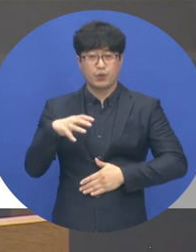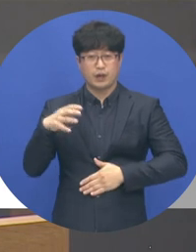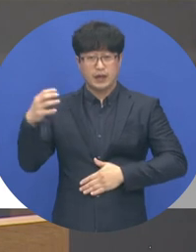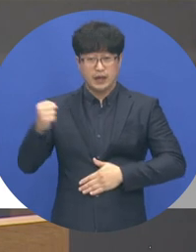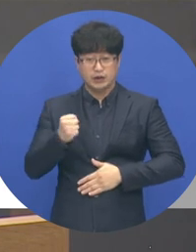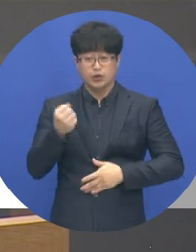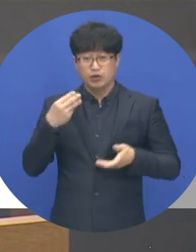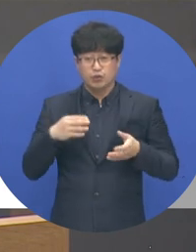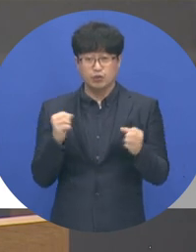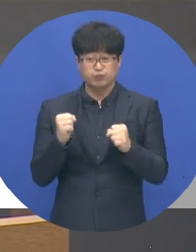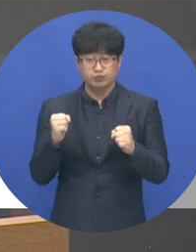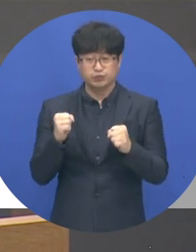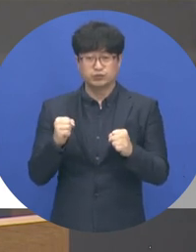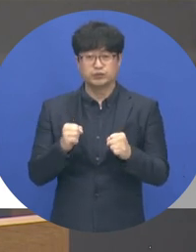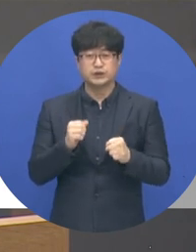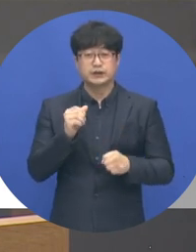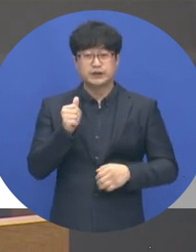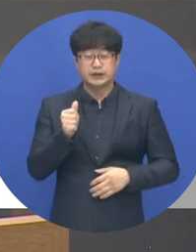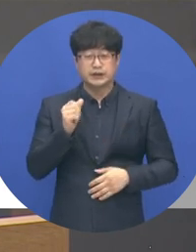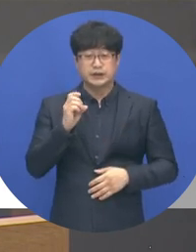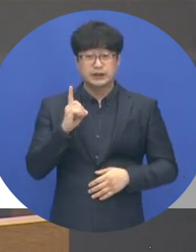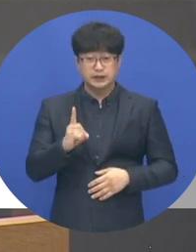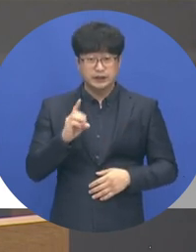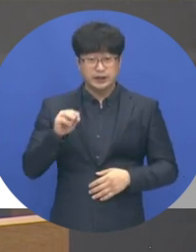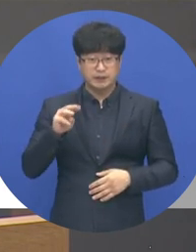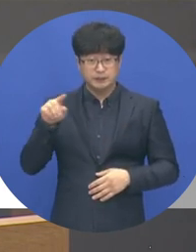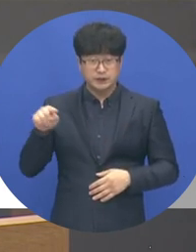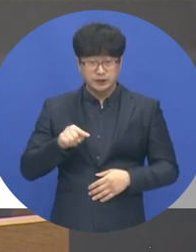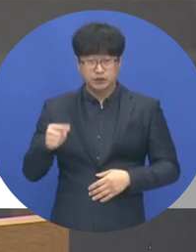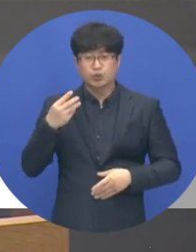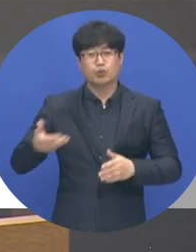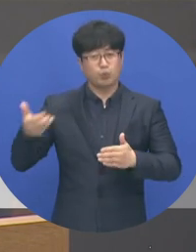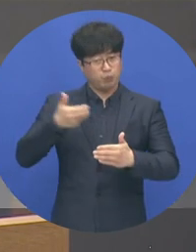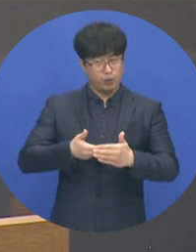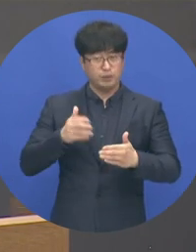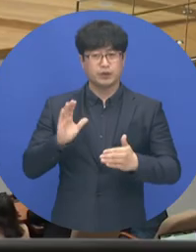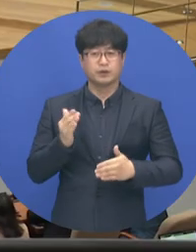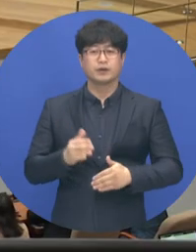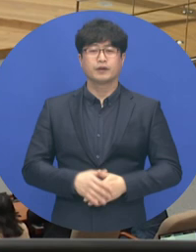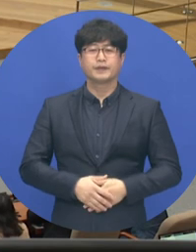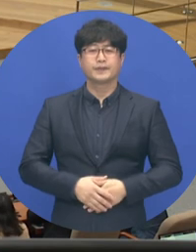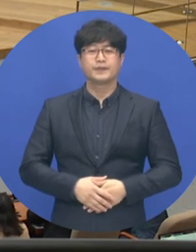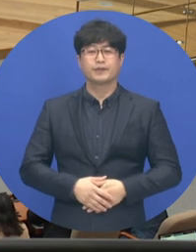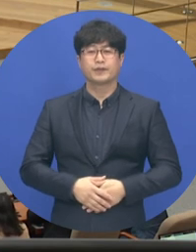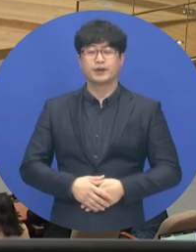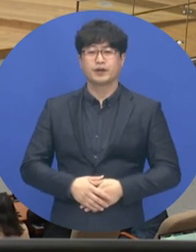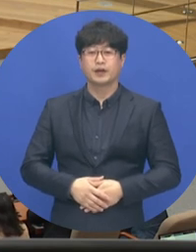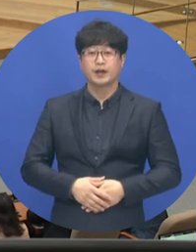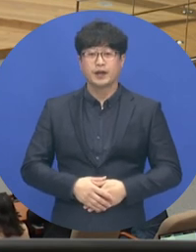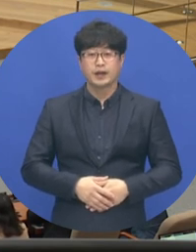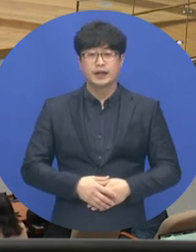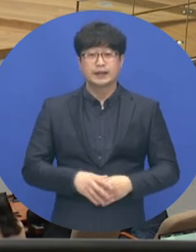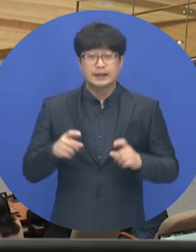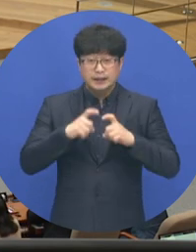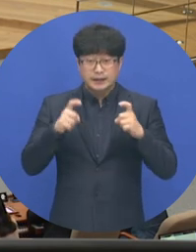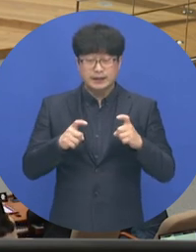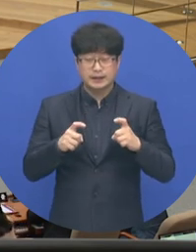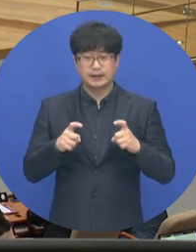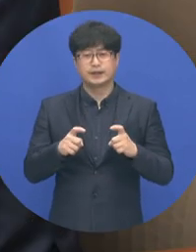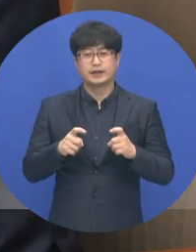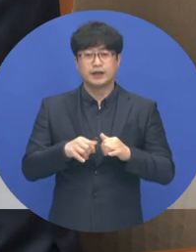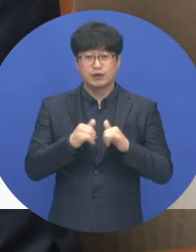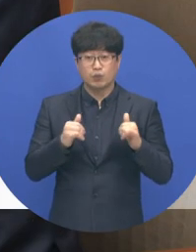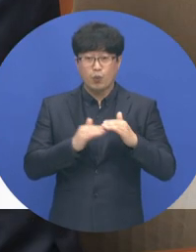갖춘 경비 북부와 비무장 지대도 경기도에 속해 있습니다 민자도로 통행료 조정 관련 의견